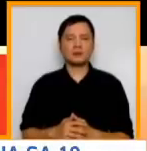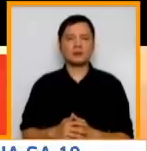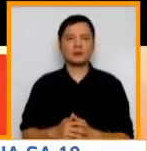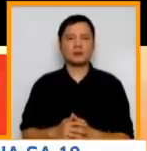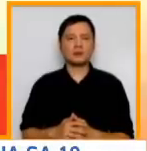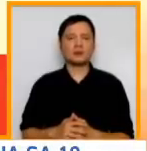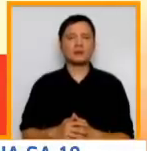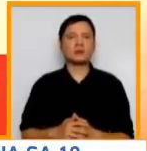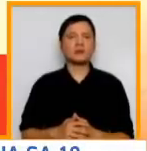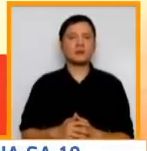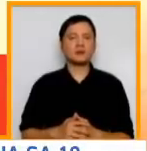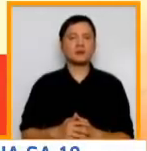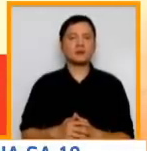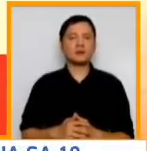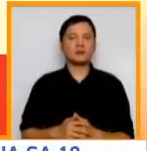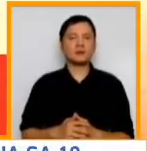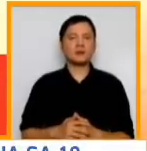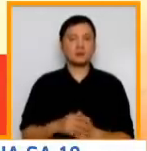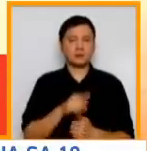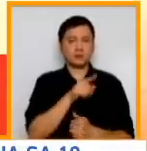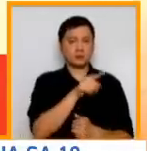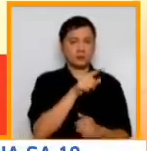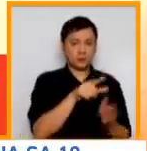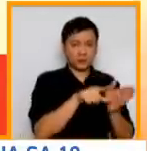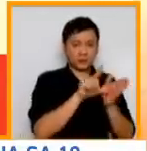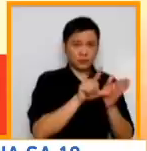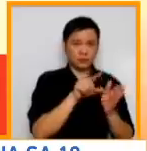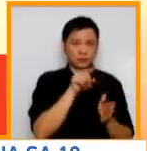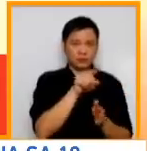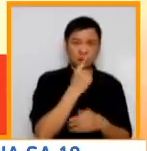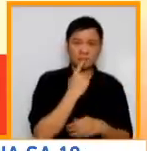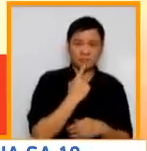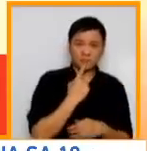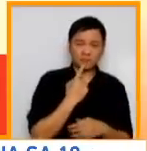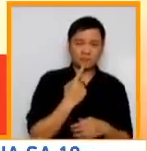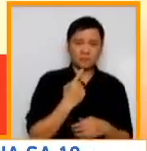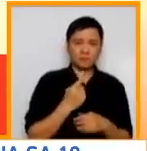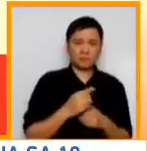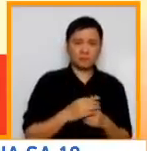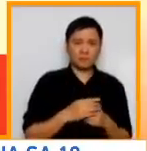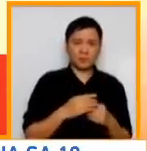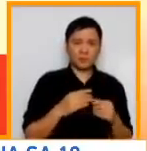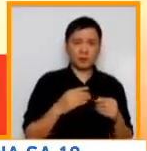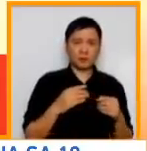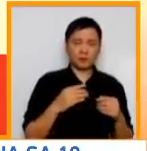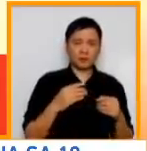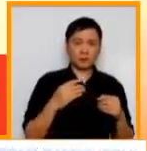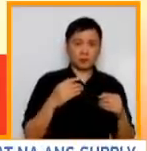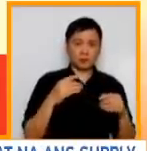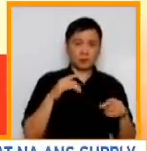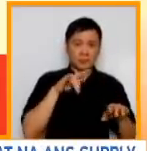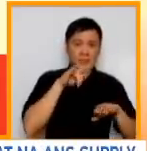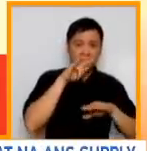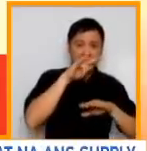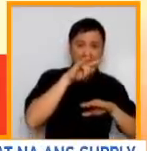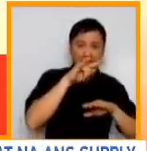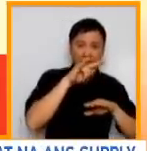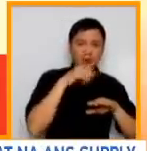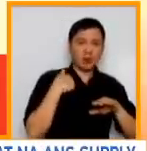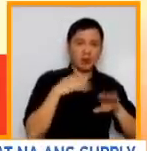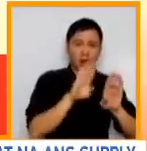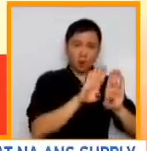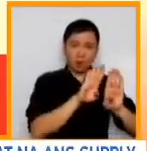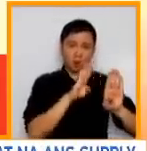Balikan ko lang po yung nabanggit ninyo na binuksan ninyo yung pintuan doon sa bandang dulo ng eroplano para ho